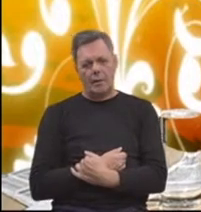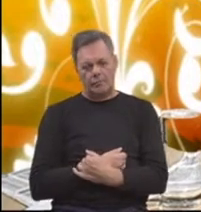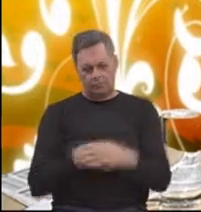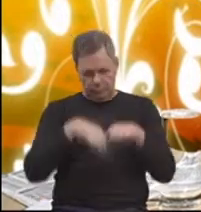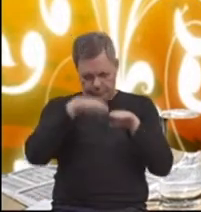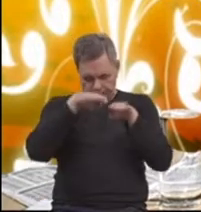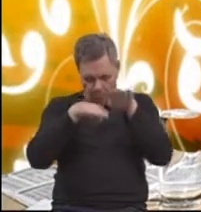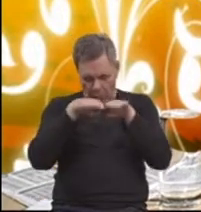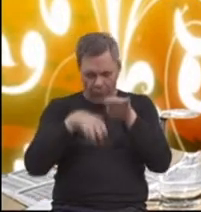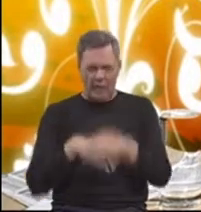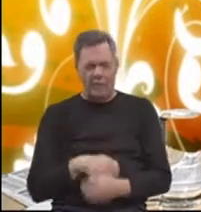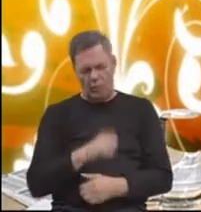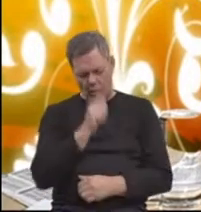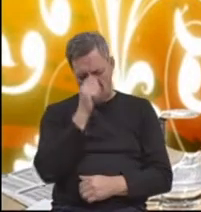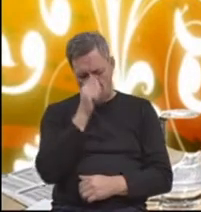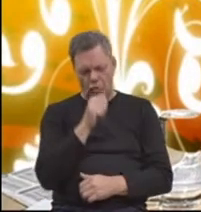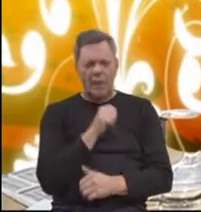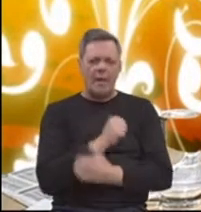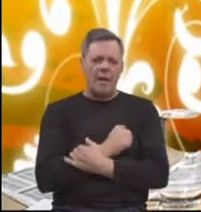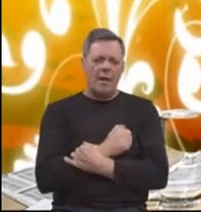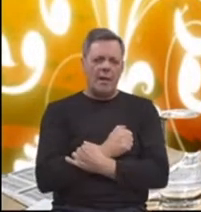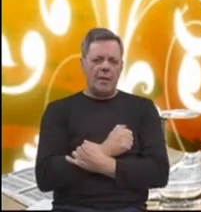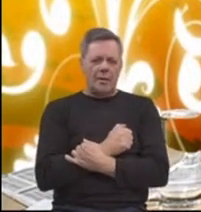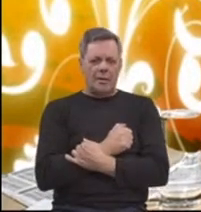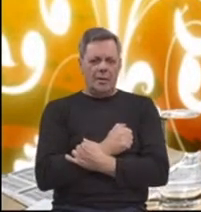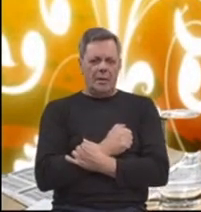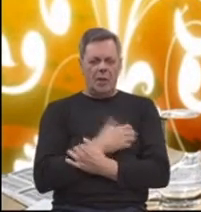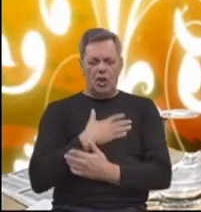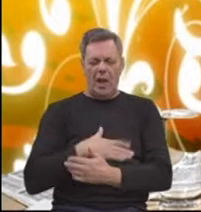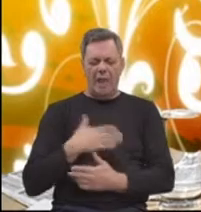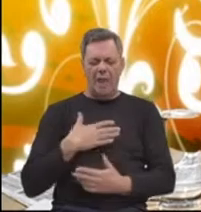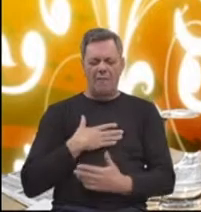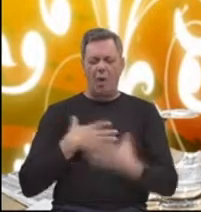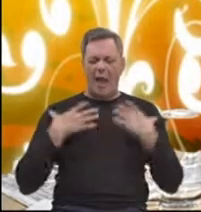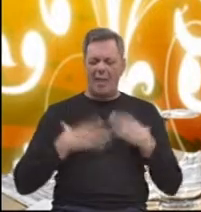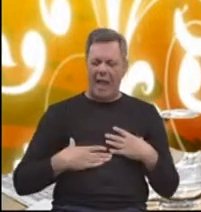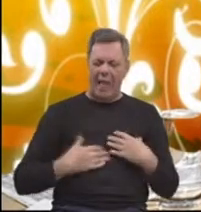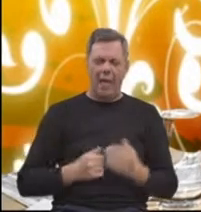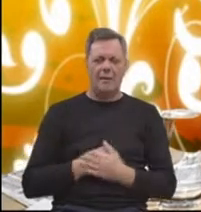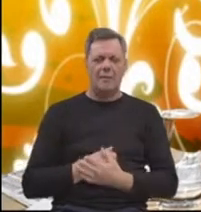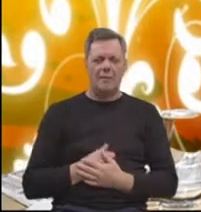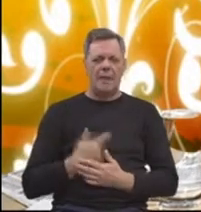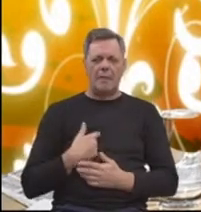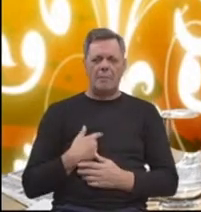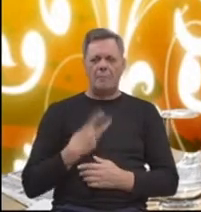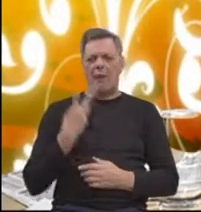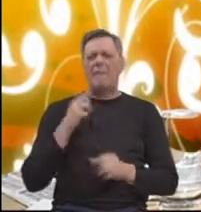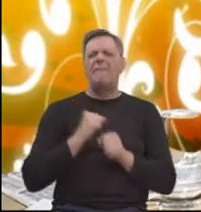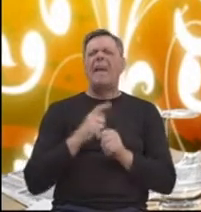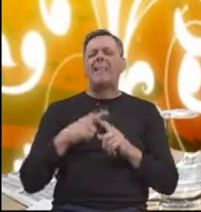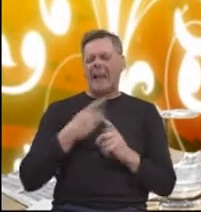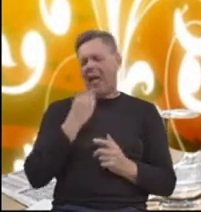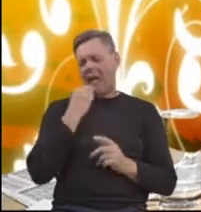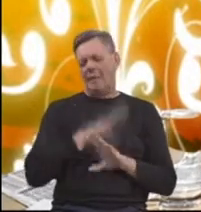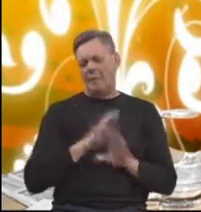uravnoteženost, poštivanje i želje svog tijela, organizma. Ja sam recimo vegetarijanka, ali ja